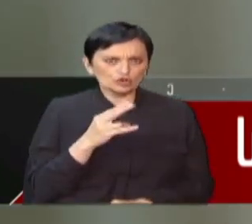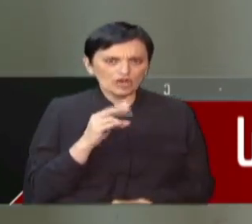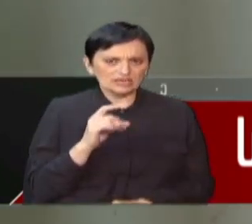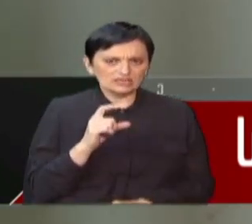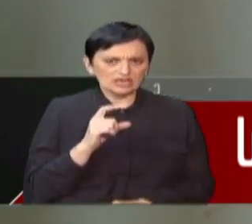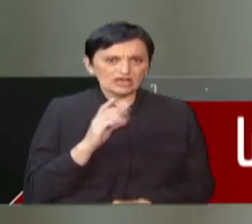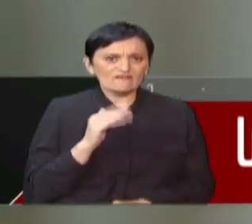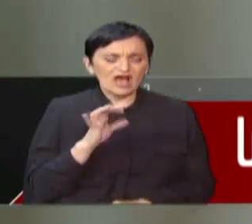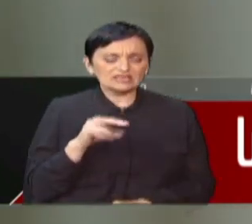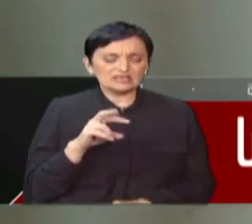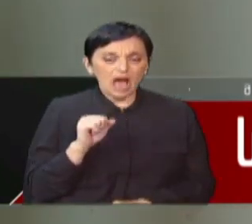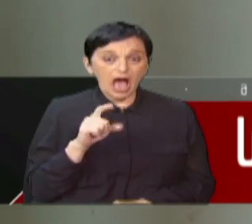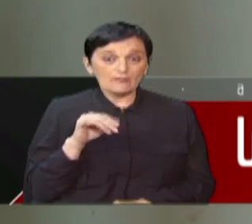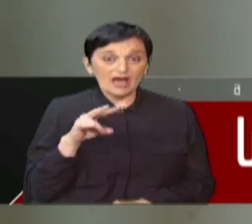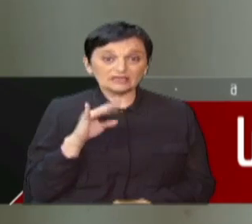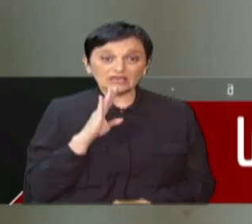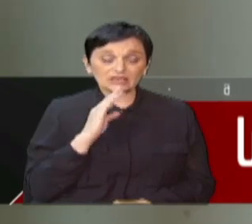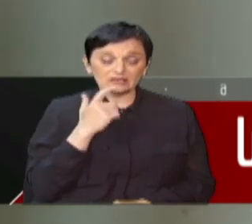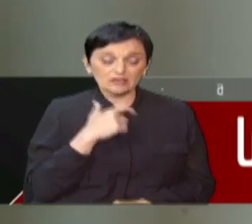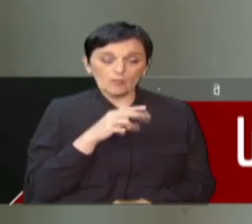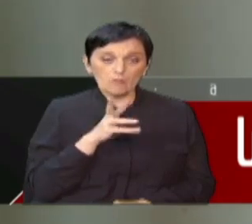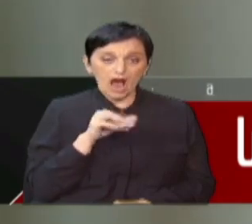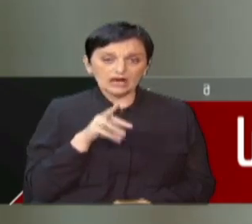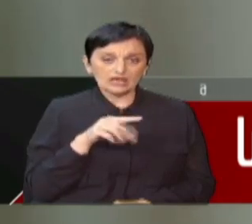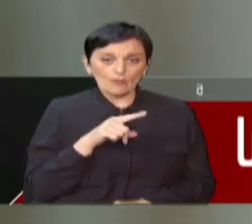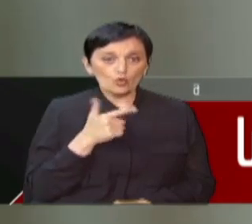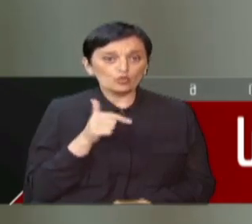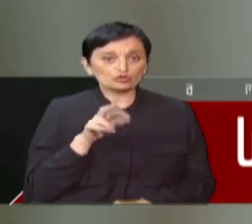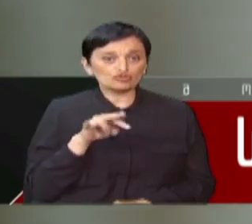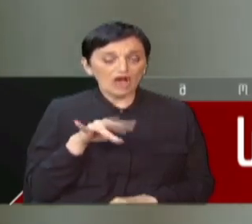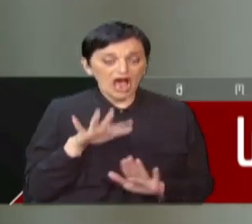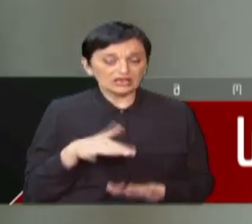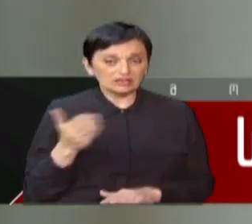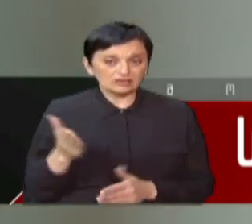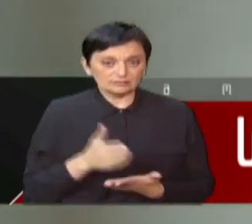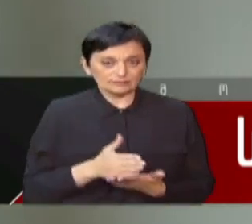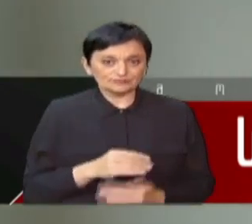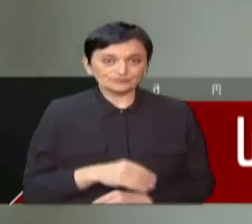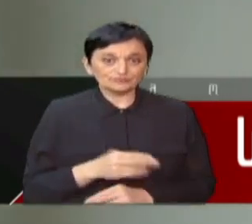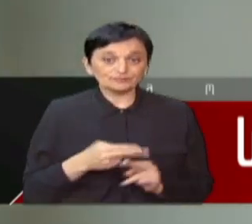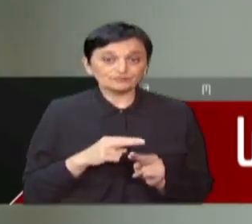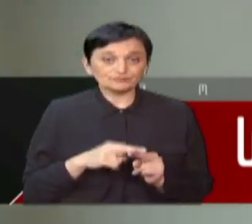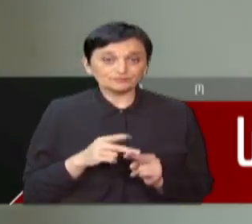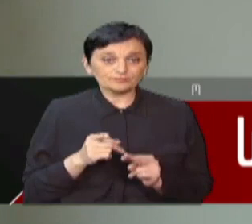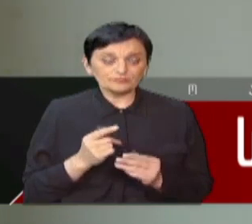ვასილ ახმეტელი, ქალბატონი მარიამი გუჯარიდან ყოფილა. ეს